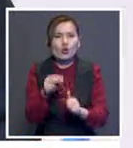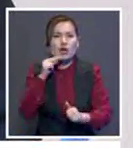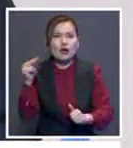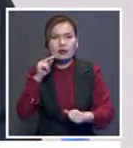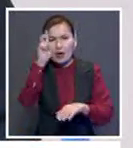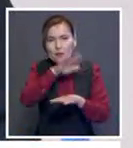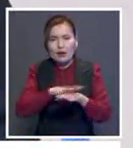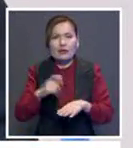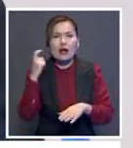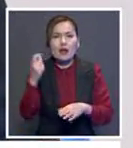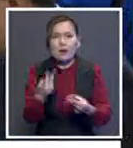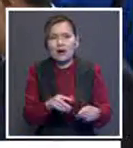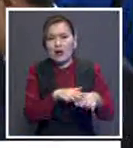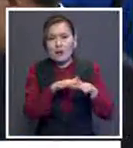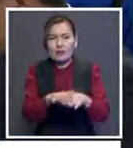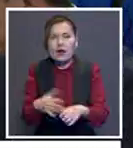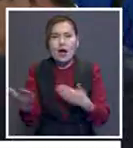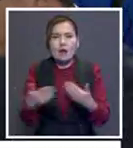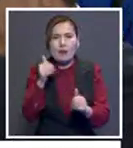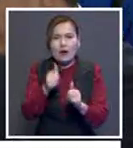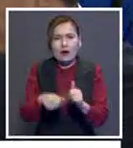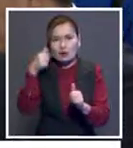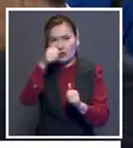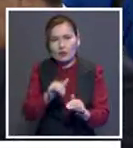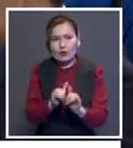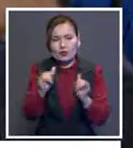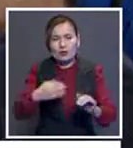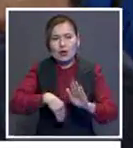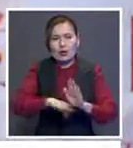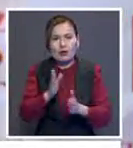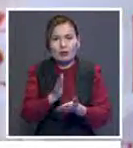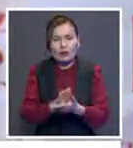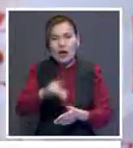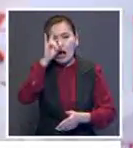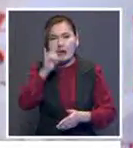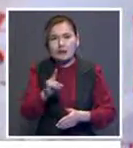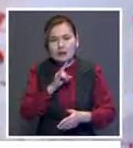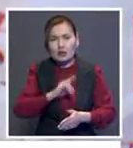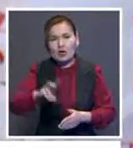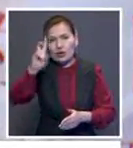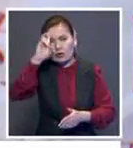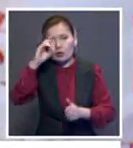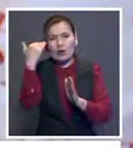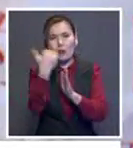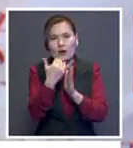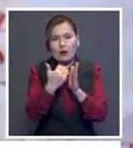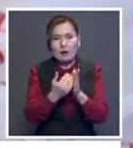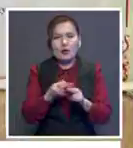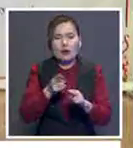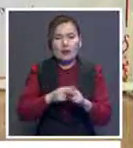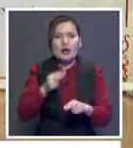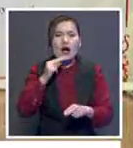мемлекеттердің экономикалық және инвестициялық қарым-қатынасы жыл сайын нығайып келеді. Қазір Қазақстанның нұрлы жол мен Қытайдың бір жол, бір